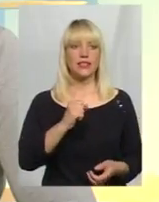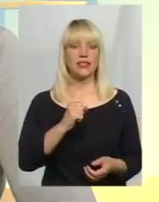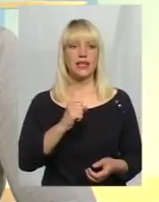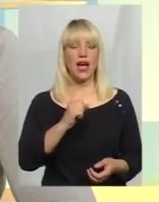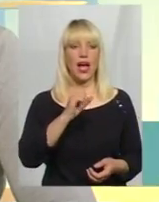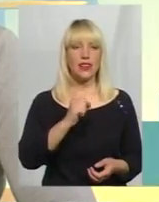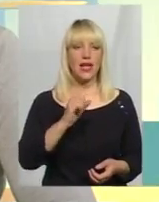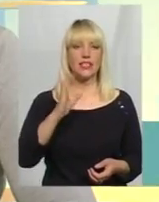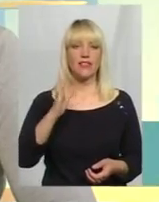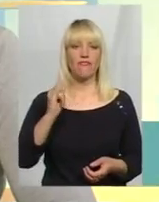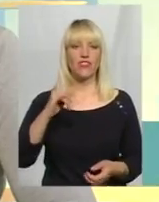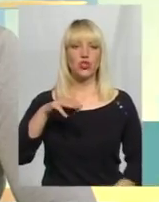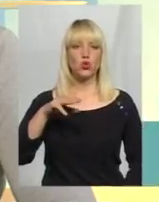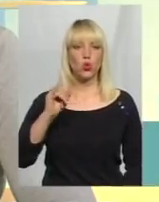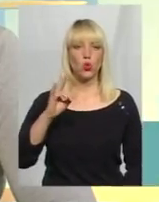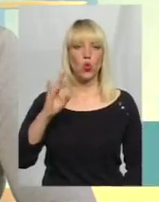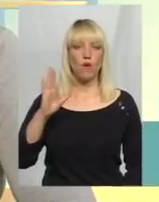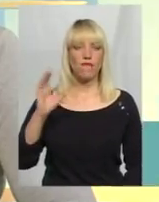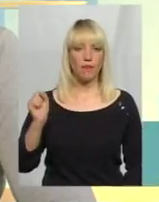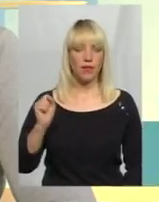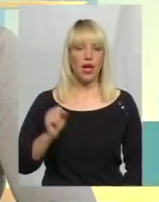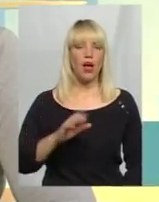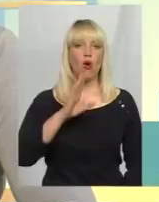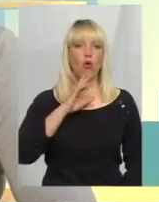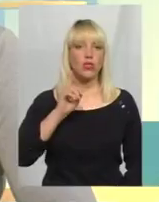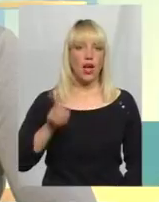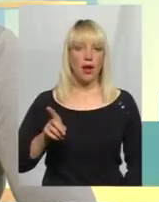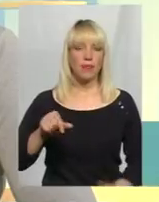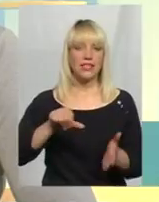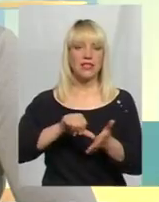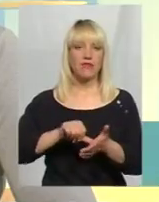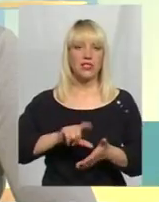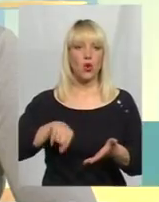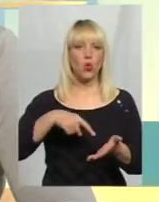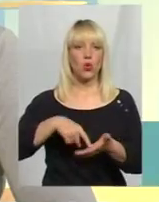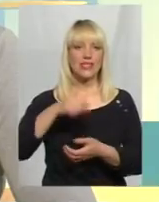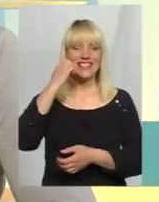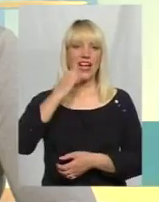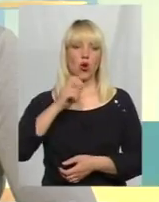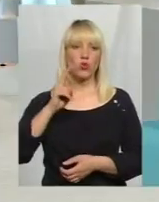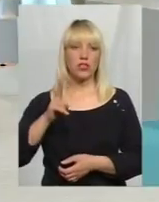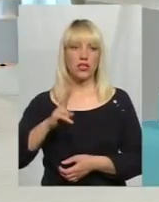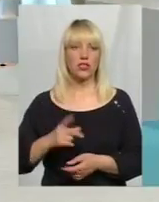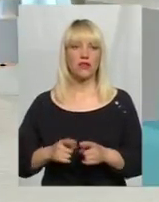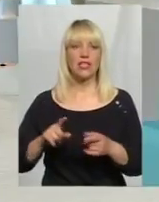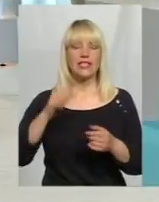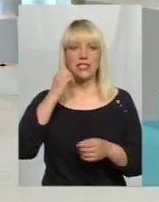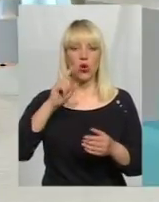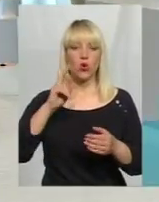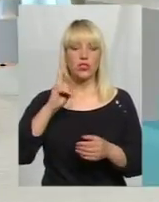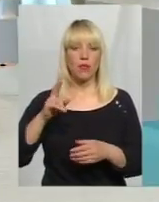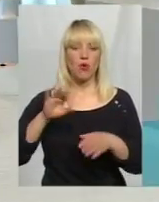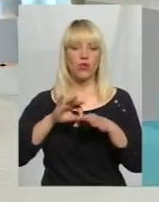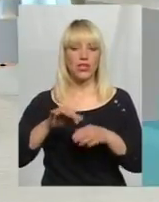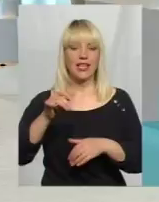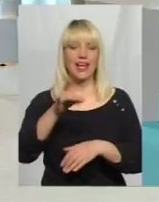Анна Свистунова, она представительница города Староконстантинов. В Староконстантинове проходил региональный